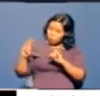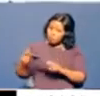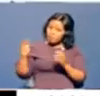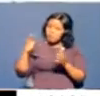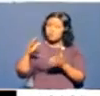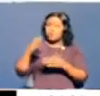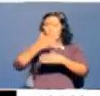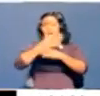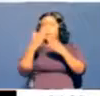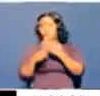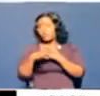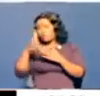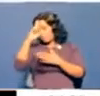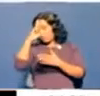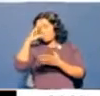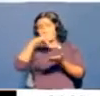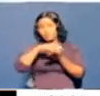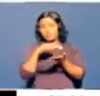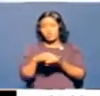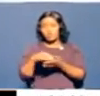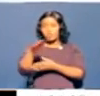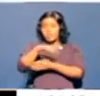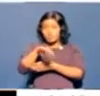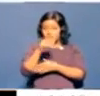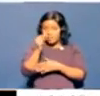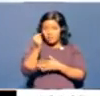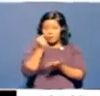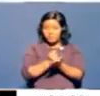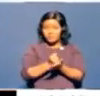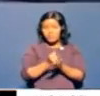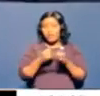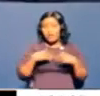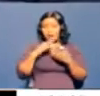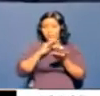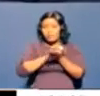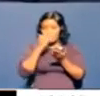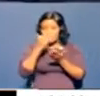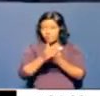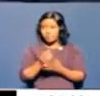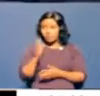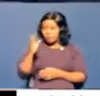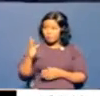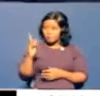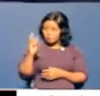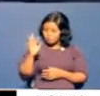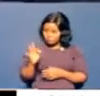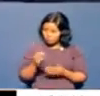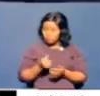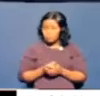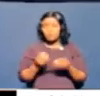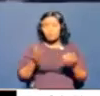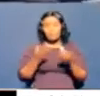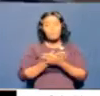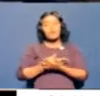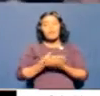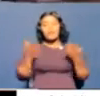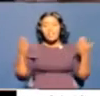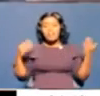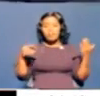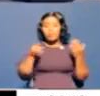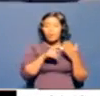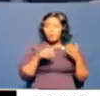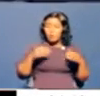and Gatura assistant county commissioner offices with funding from the CDF. Kote ambako tumetembea vile miradi inafanyika ya